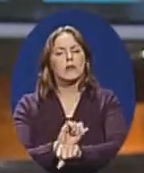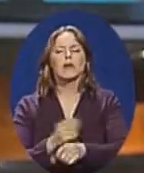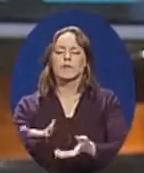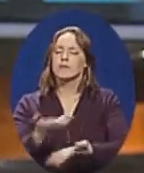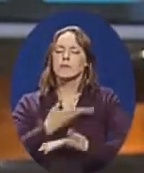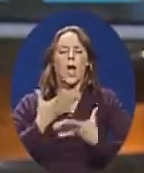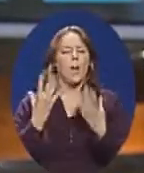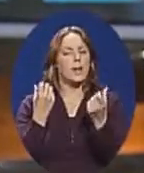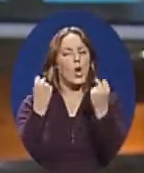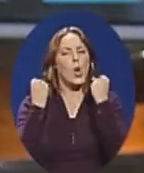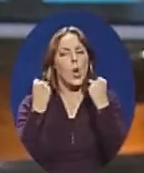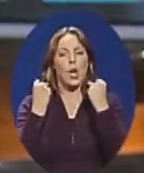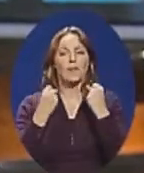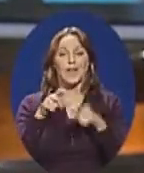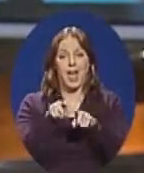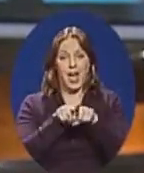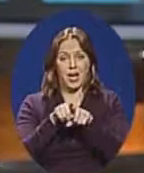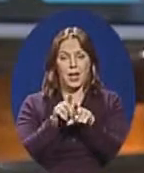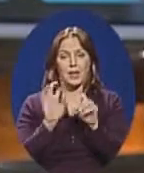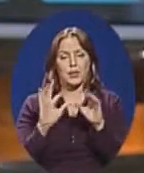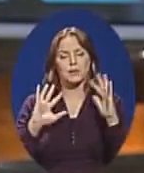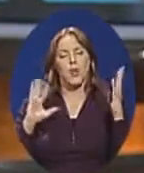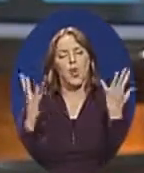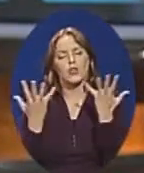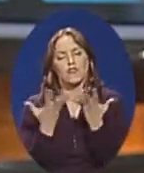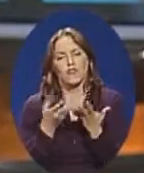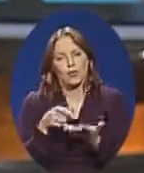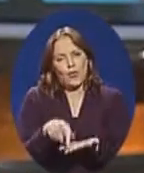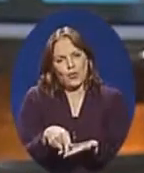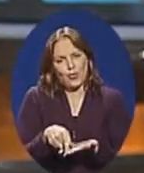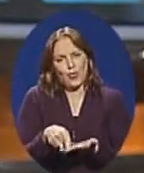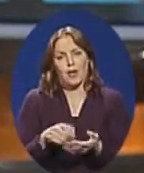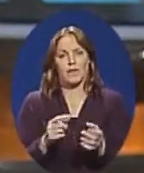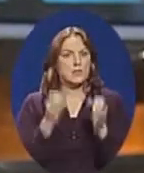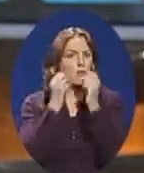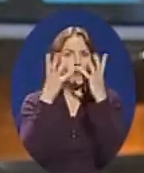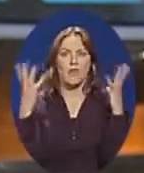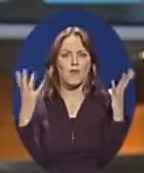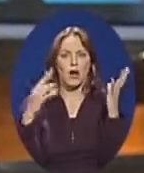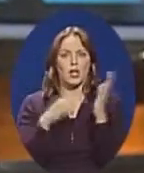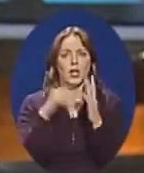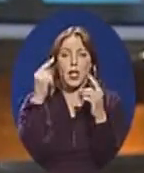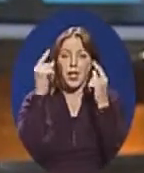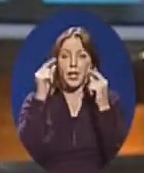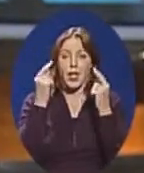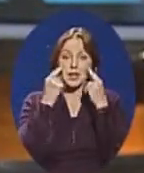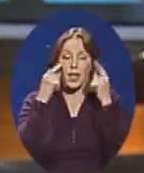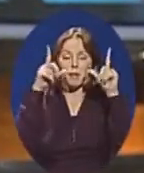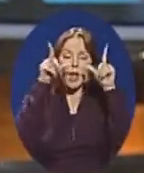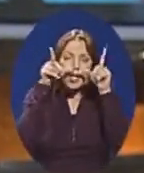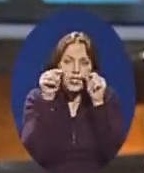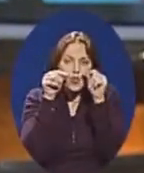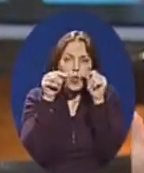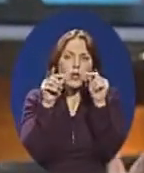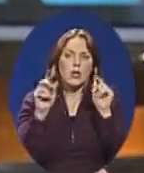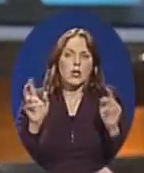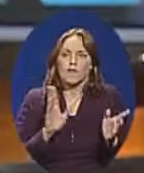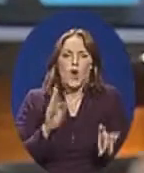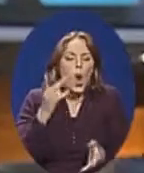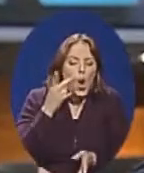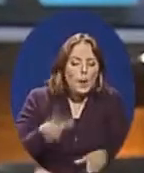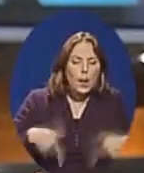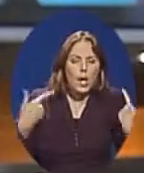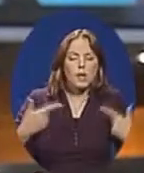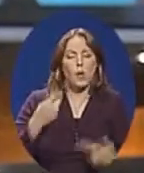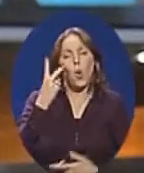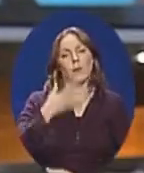כוח. האחים שלו בעצם עוטפים אותו, וזה היה דבר מופלא, משום שעיניו היו עצומות, ולא היית שום, לא היה שום עוד חיים ממנו,